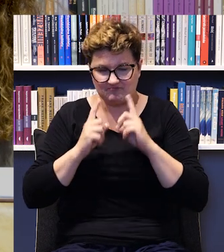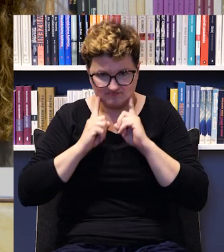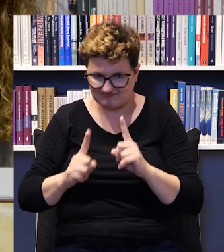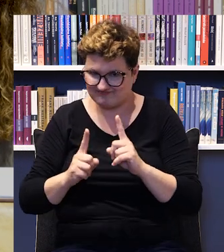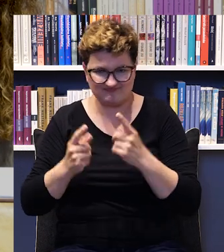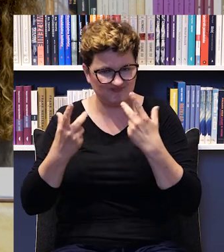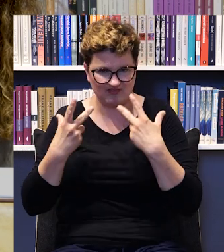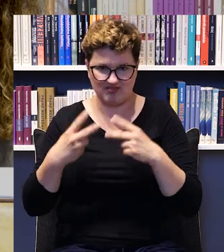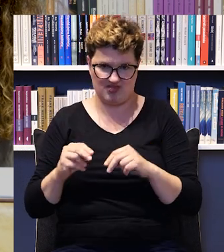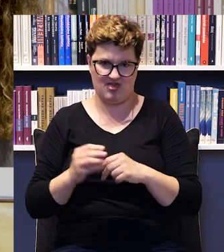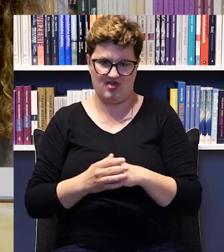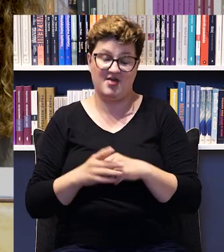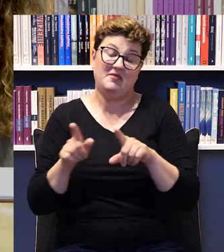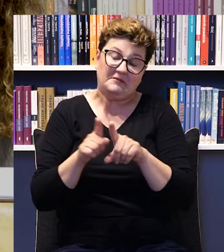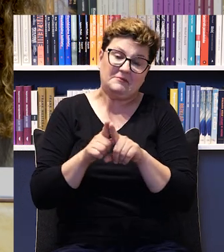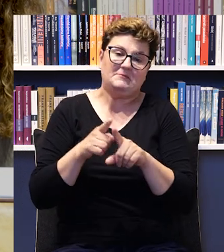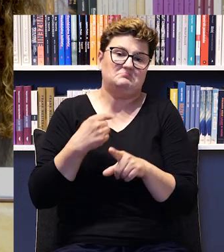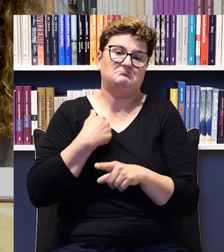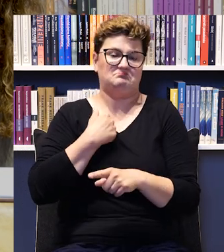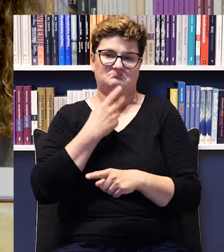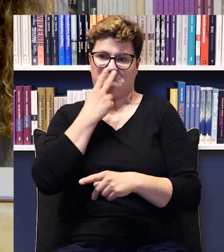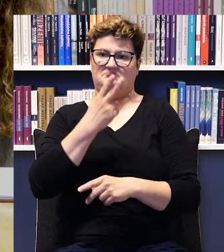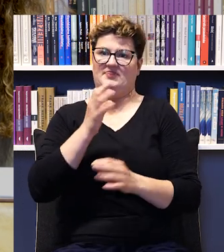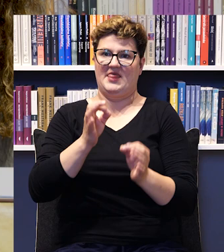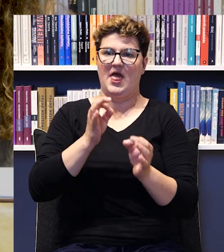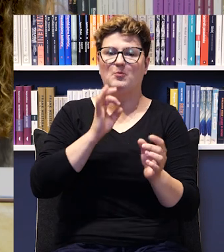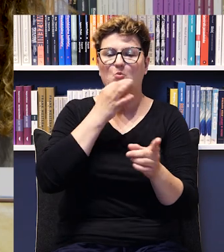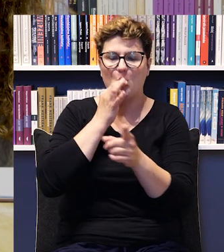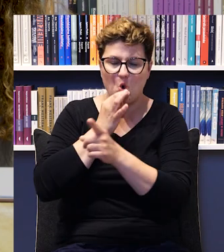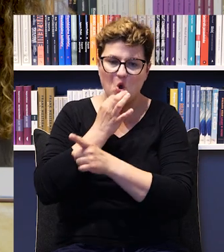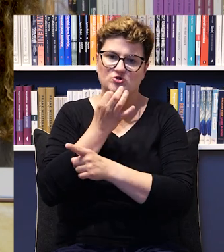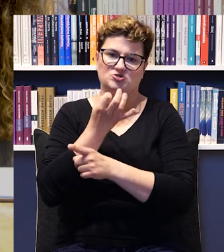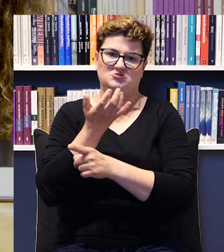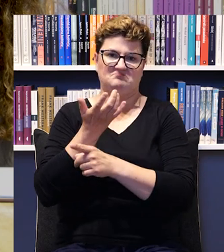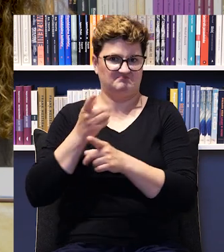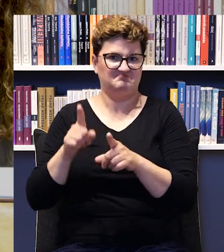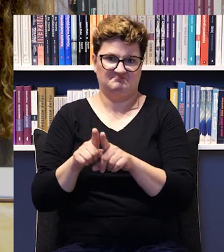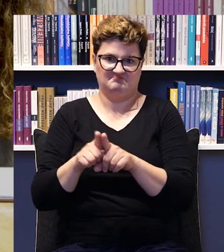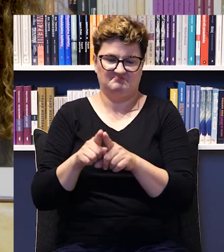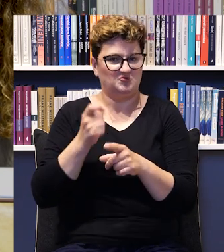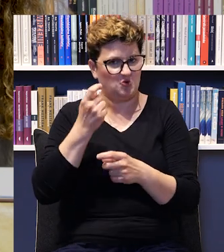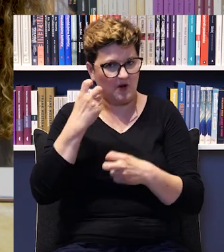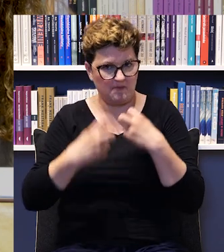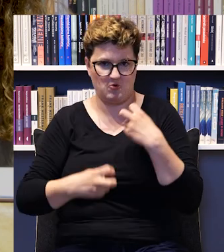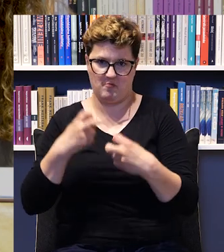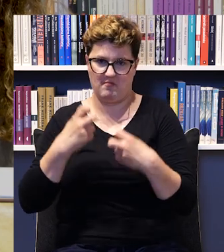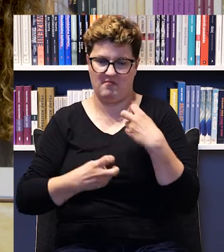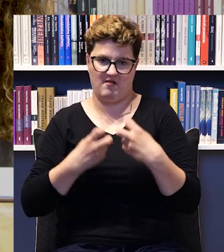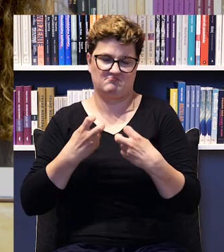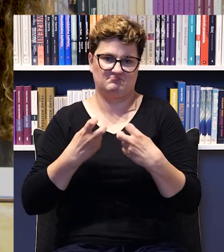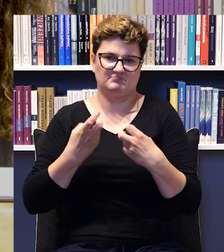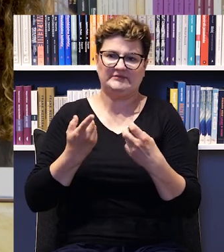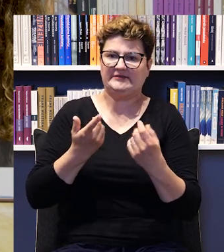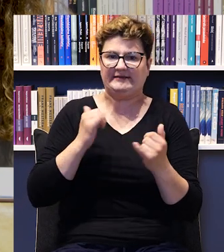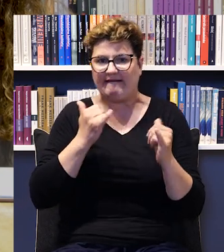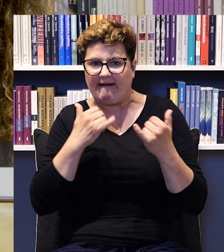jest. I mam wrażenie, że też wśród jakby młodych osób jest taki trochę problem z, nie wiem,